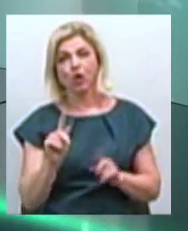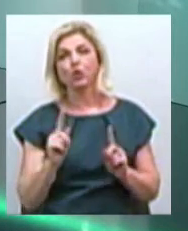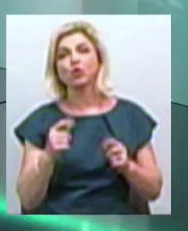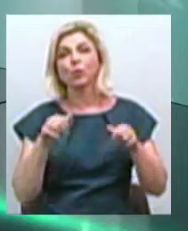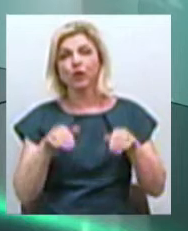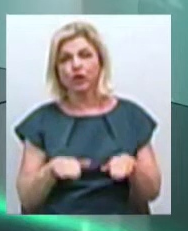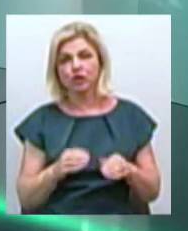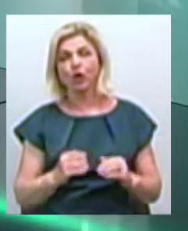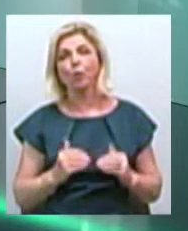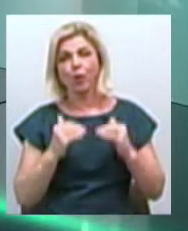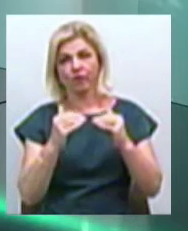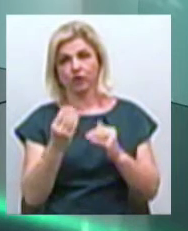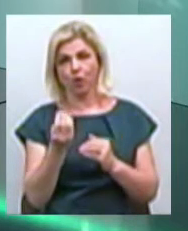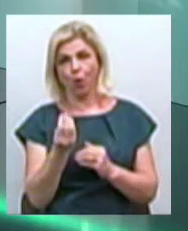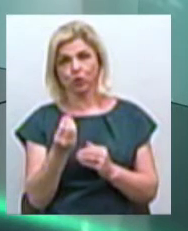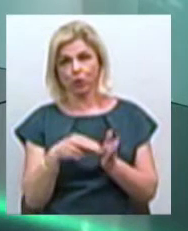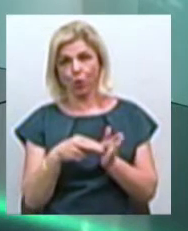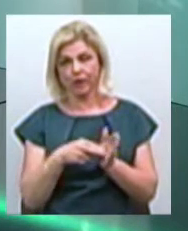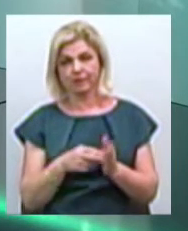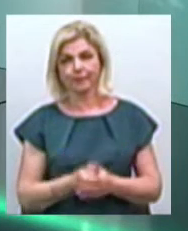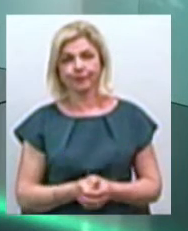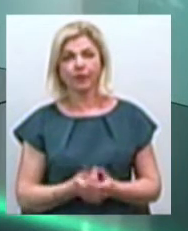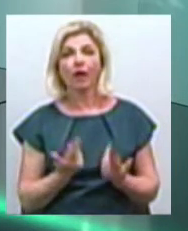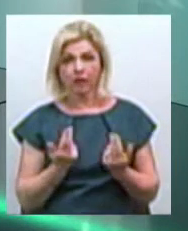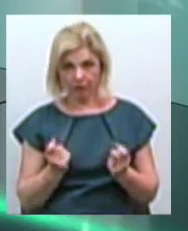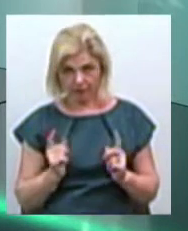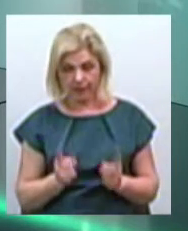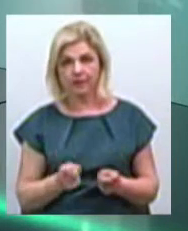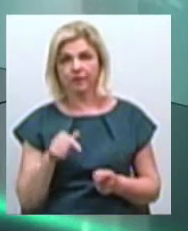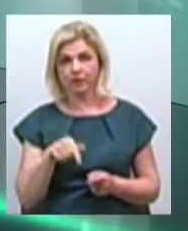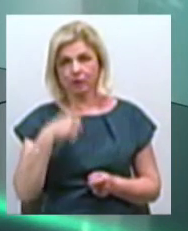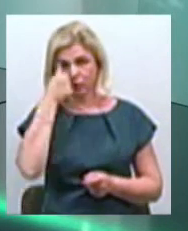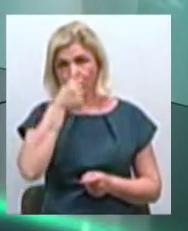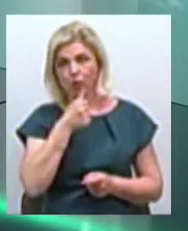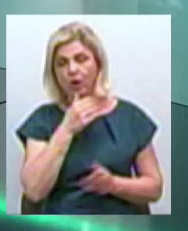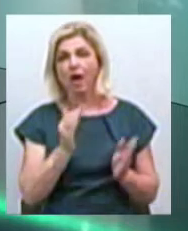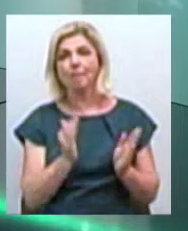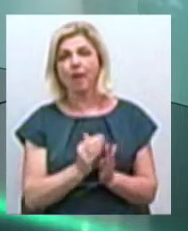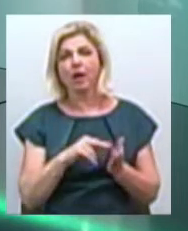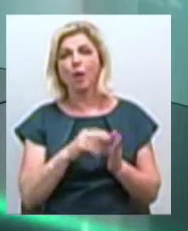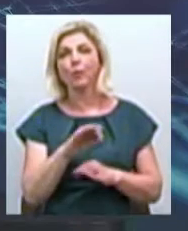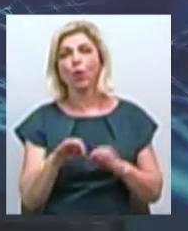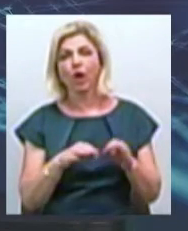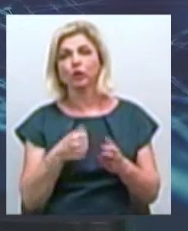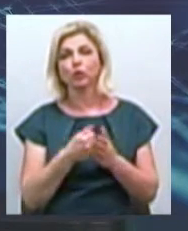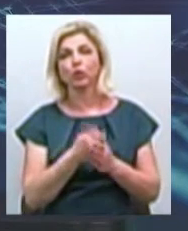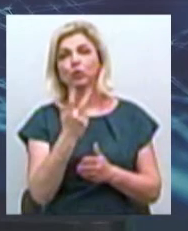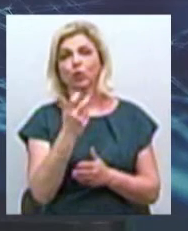рішення підвищити кошторис, Тетяна? Да, дійсно, у нас цього року малі проєкти – це до 300 тисяч гривень.